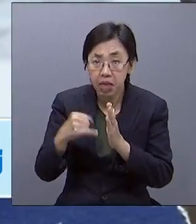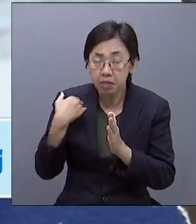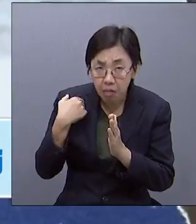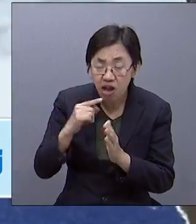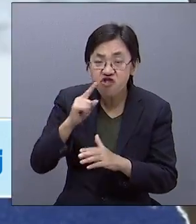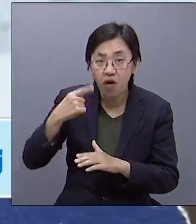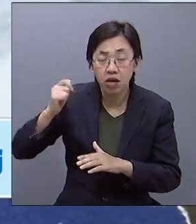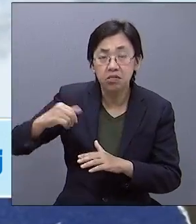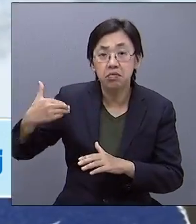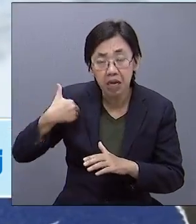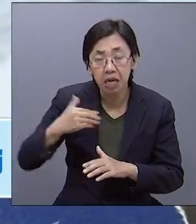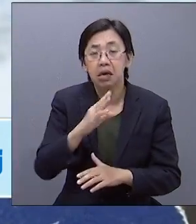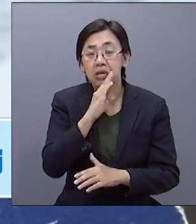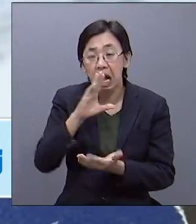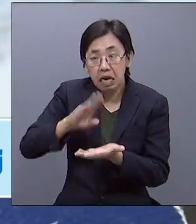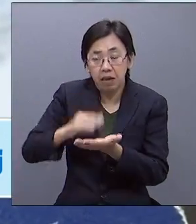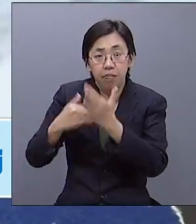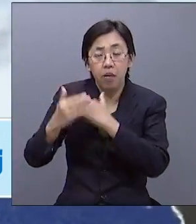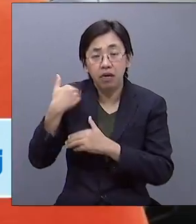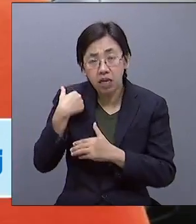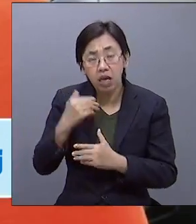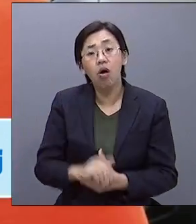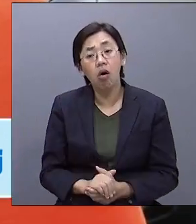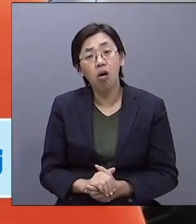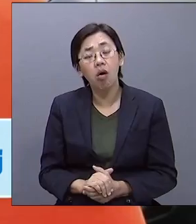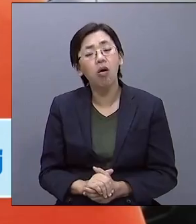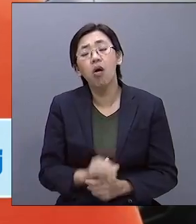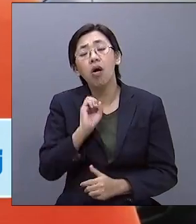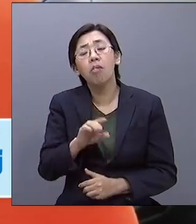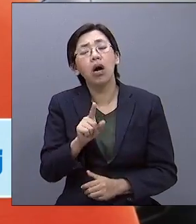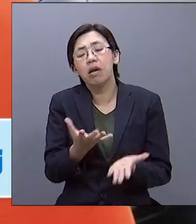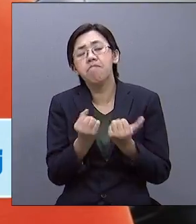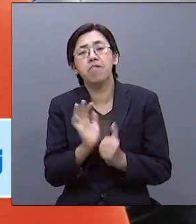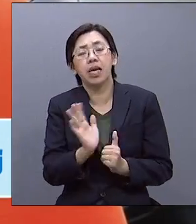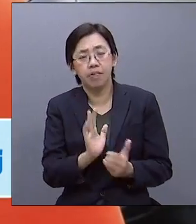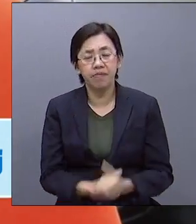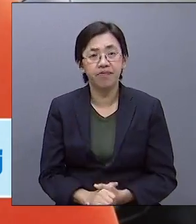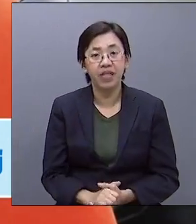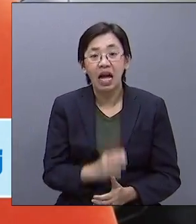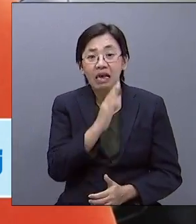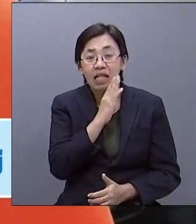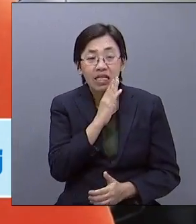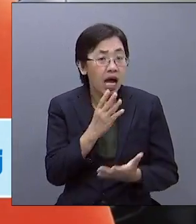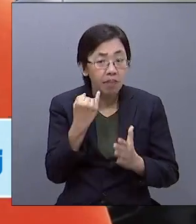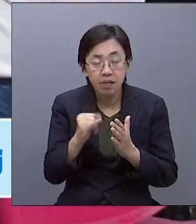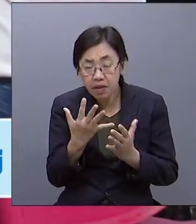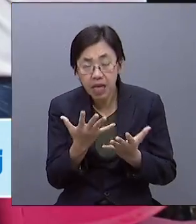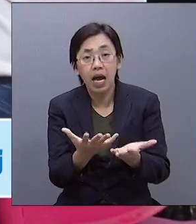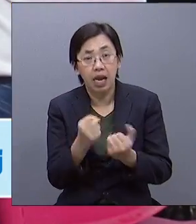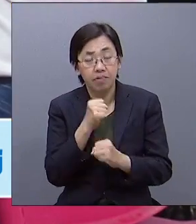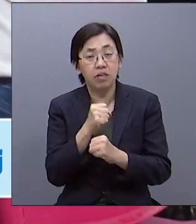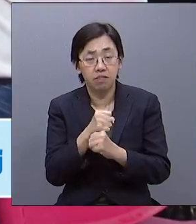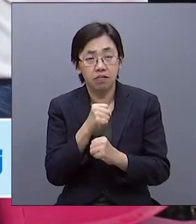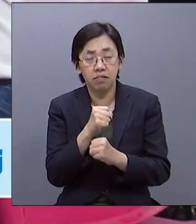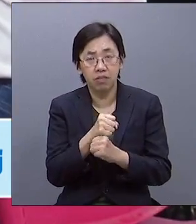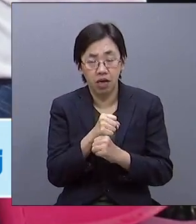ถ้าหากมีคุณก็สามารถปฏิเสธได้แล้วว่าไม่รับอยู่แล้วนะครับแต่ถ้าเกิดเขาไม่มีอะไรคุณก็ต้องรับเขาเข้าทำงานนะครับตรง